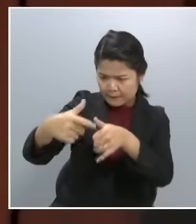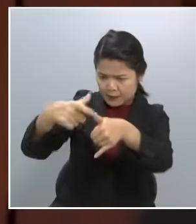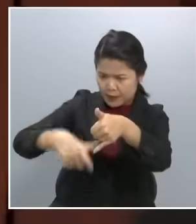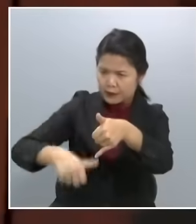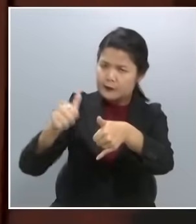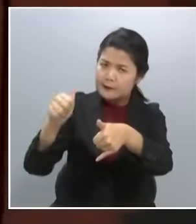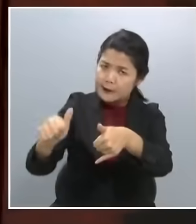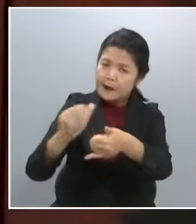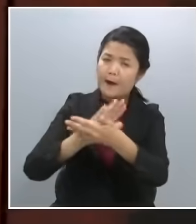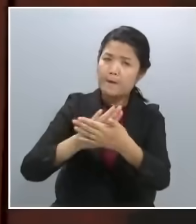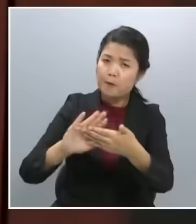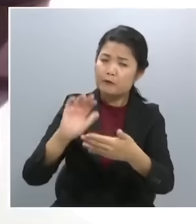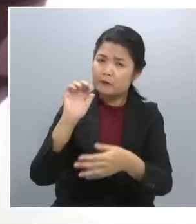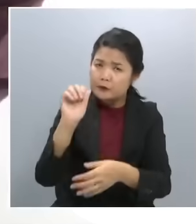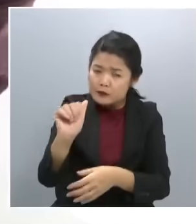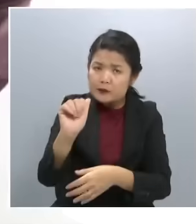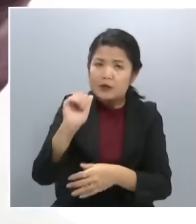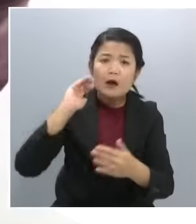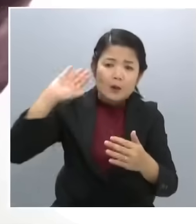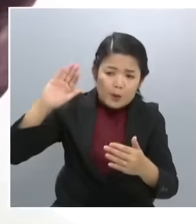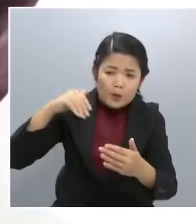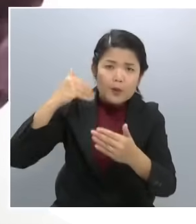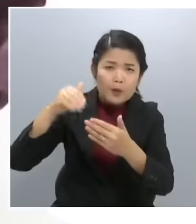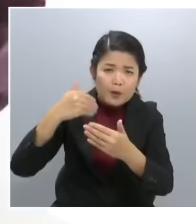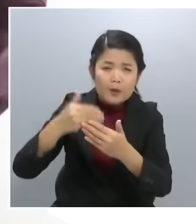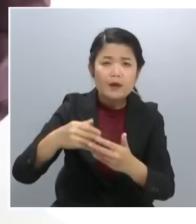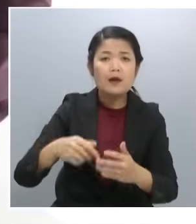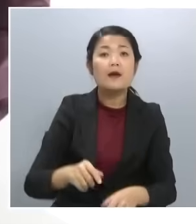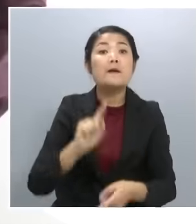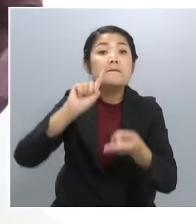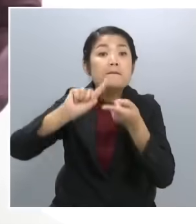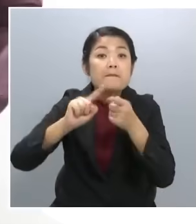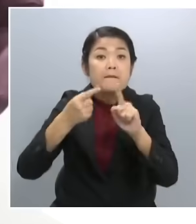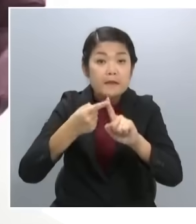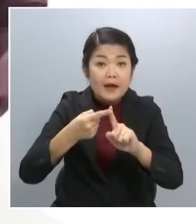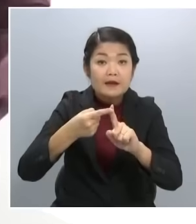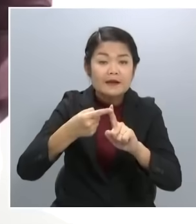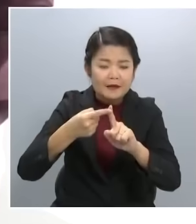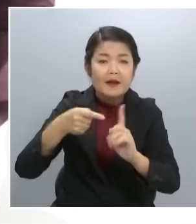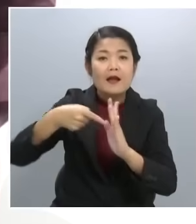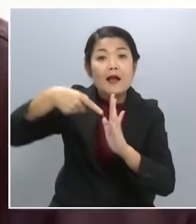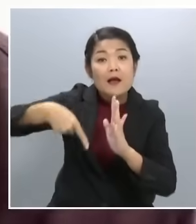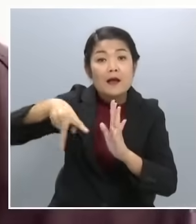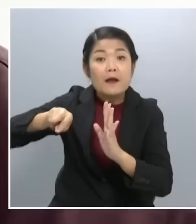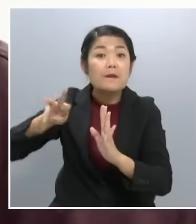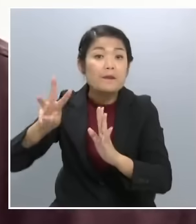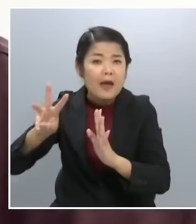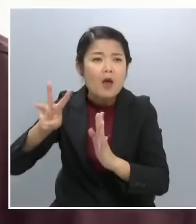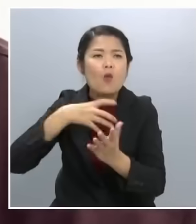เป็นคนสุภาพเรียบร้อยนะแต่หลังจากนั้นแพรวเนี่ยมาเล่าให้ฟังบอกว่าโบ้มีพฤติกรรม